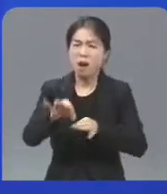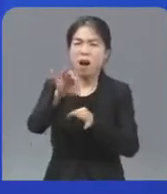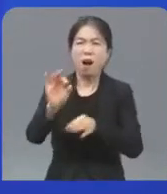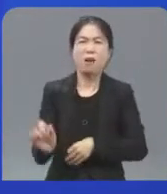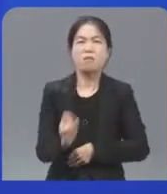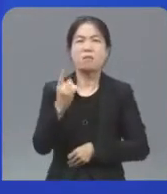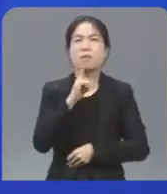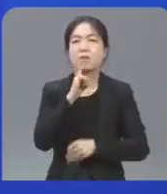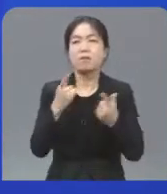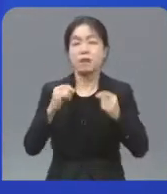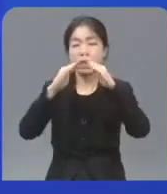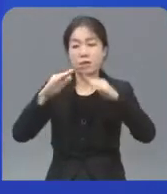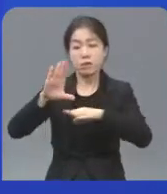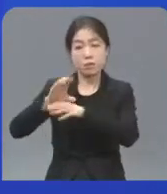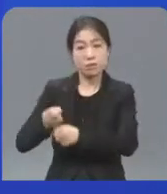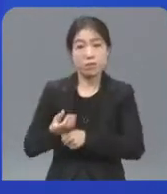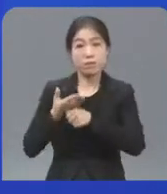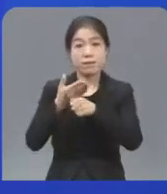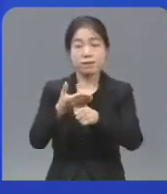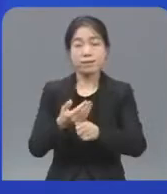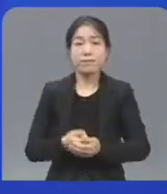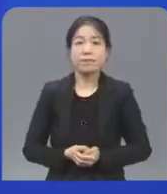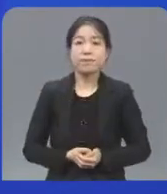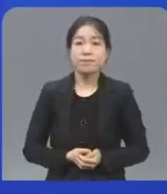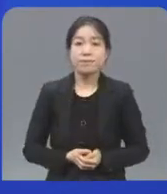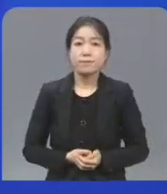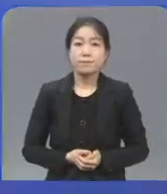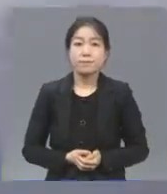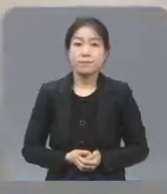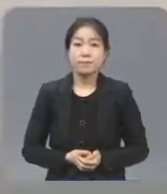전주방송 총구 고정현 기자가 취재했습니다